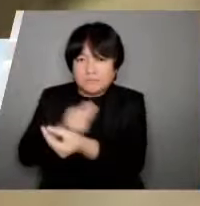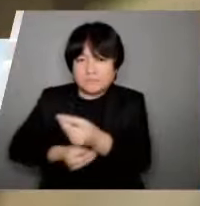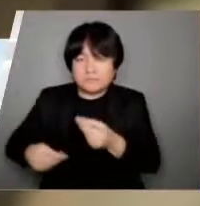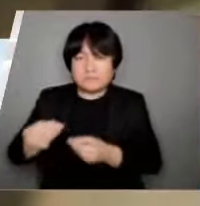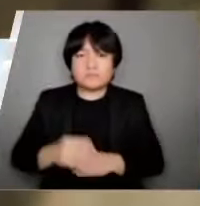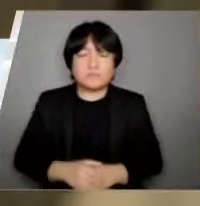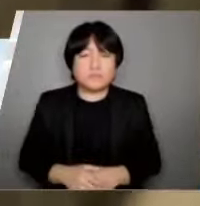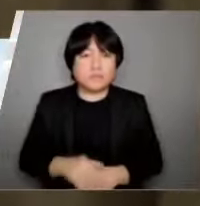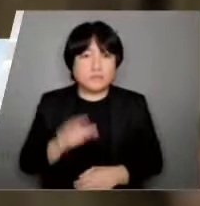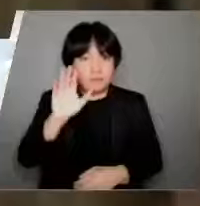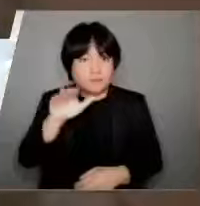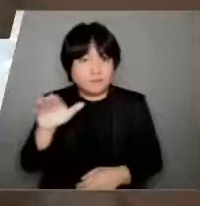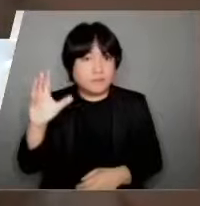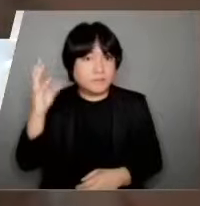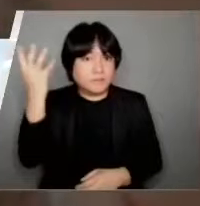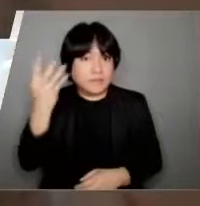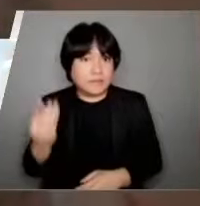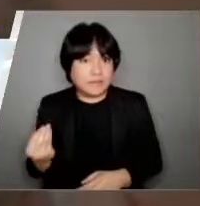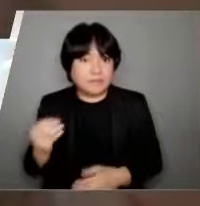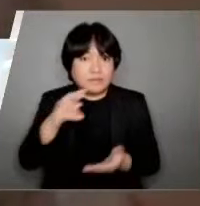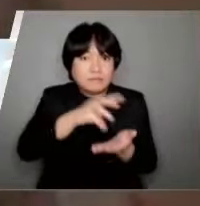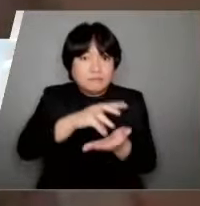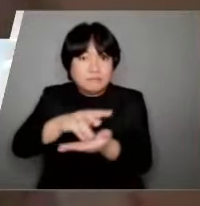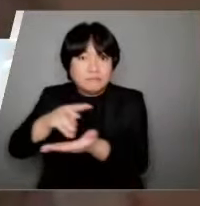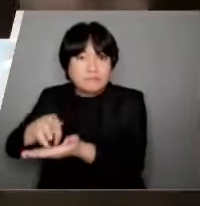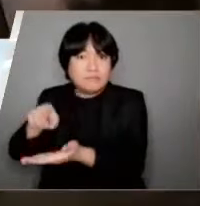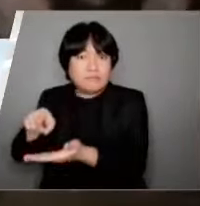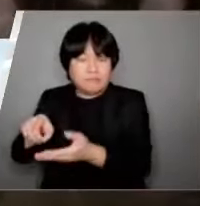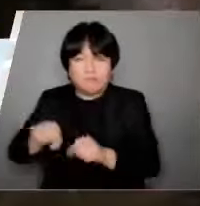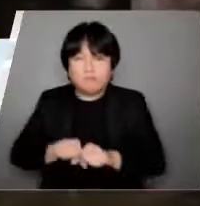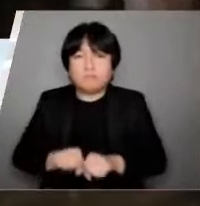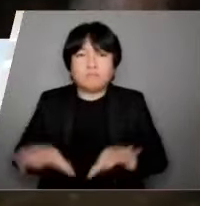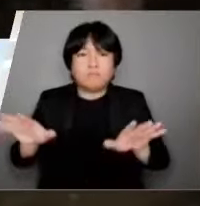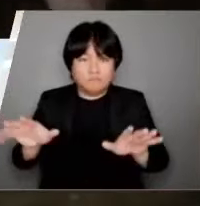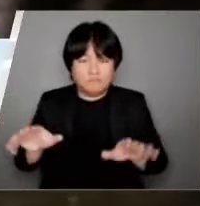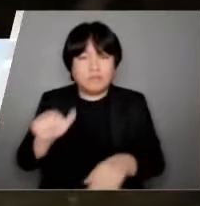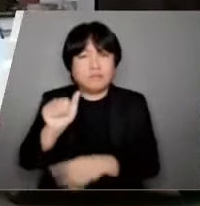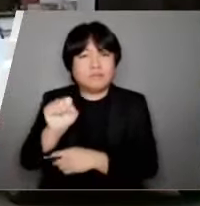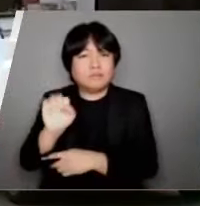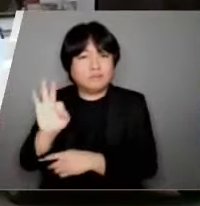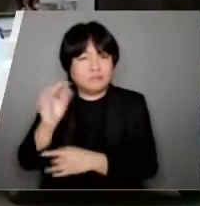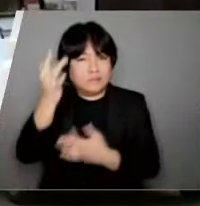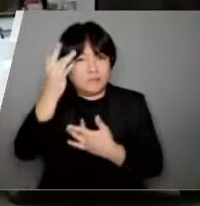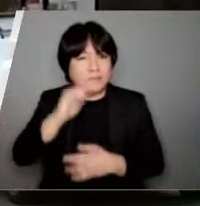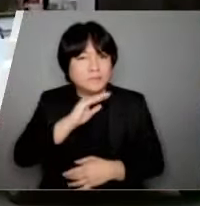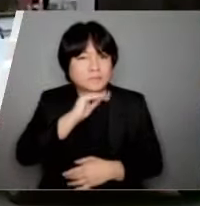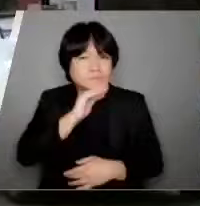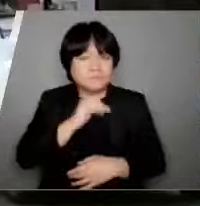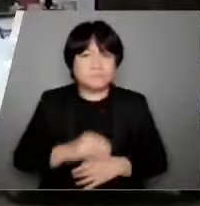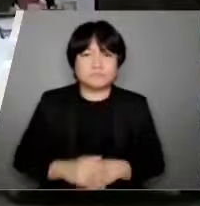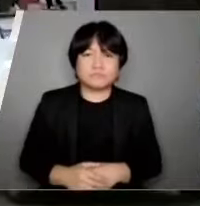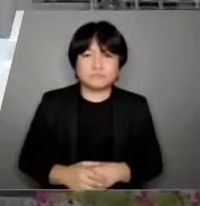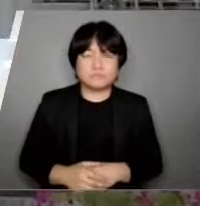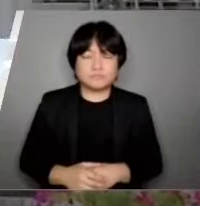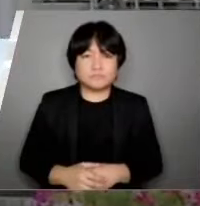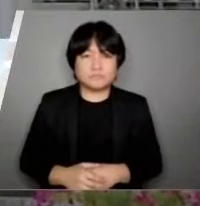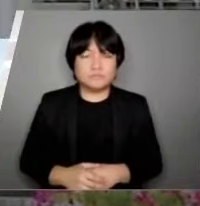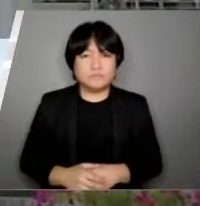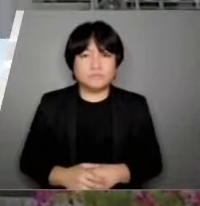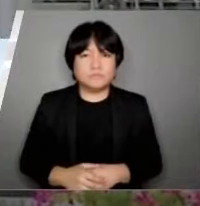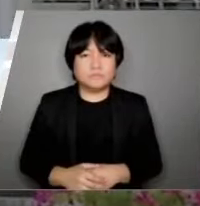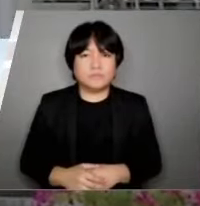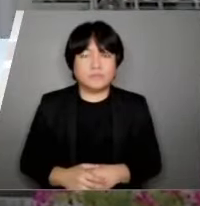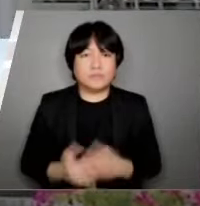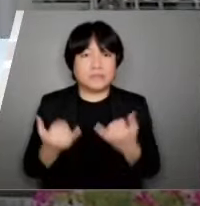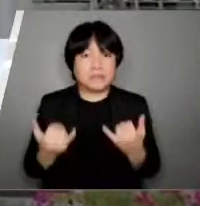na sa bayan ng Balayan at Malvar ang ASF. Isa pang bayan ang maaaring madagdag rin sa listahan sa sandaling lumabas na ang mga resulta